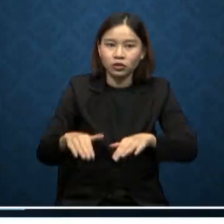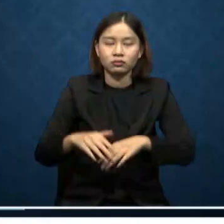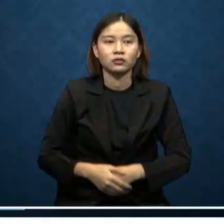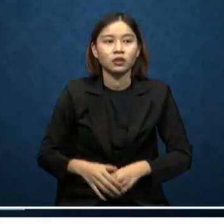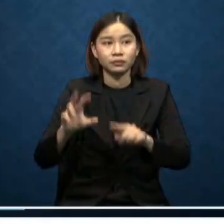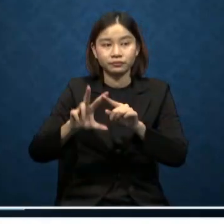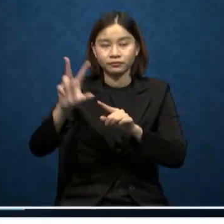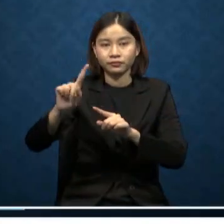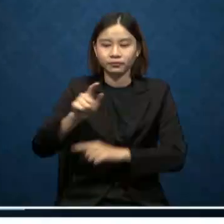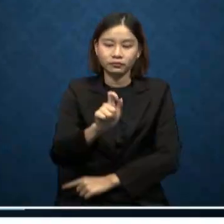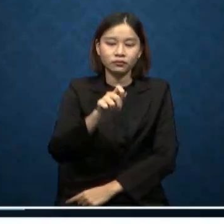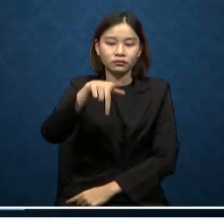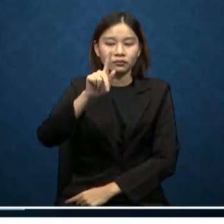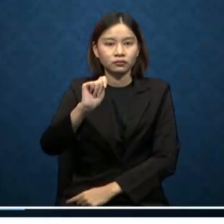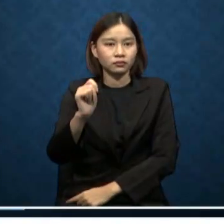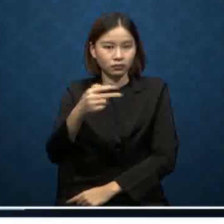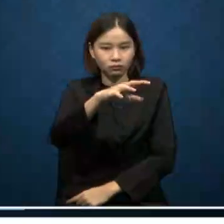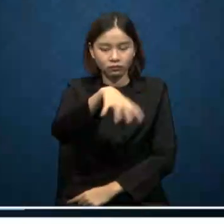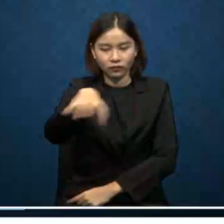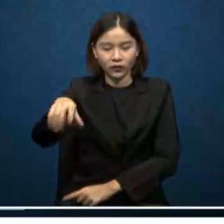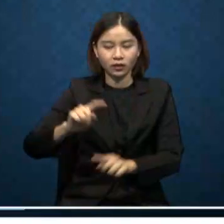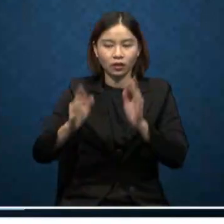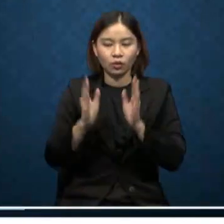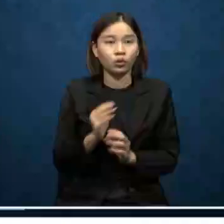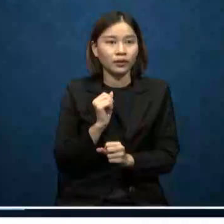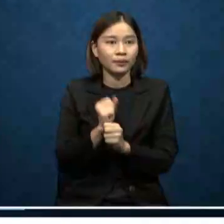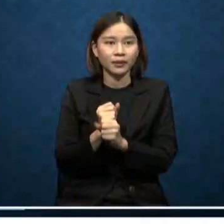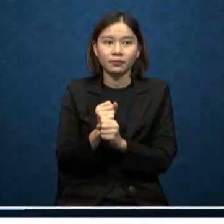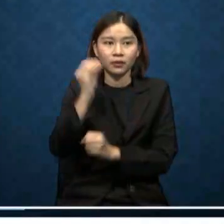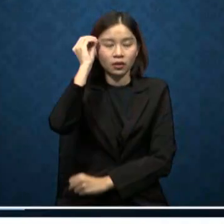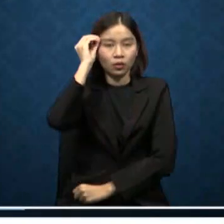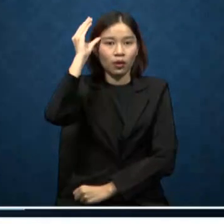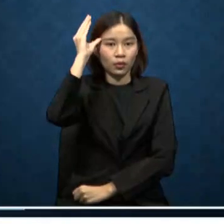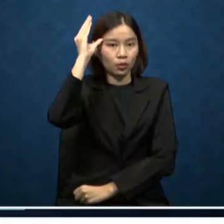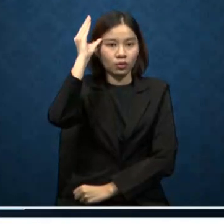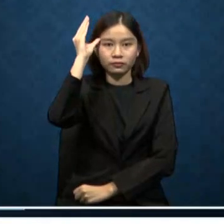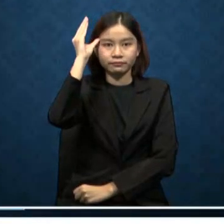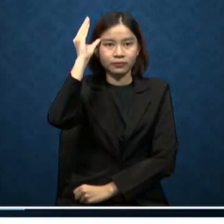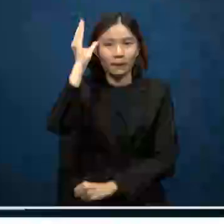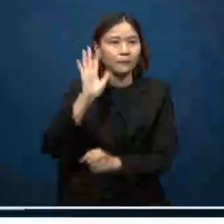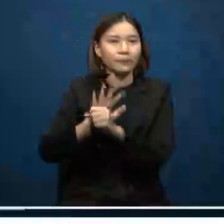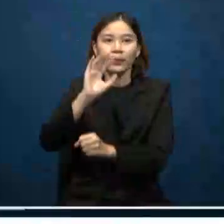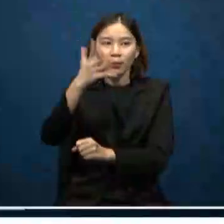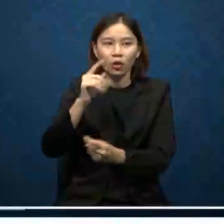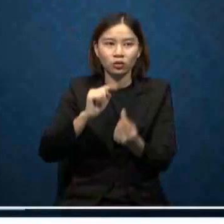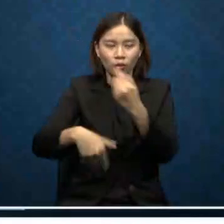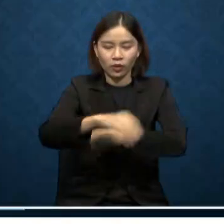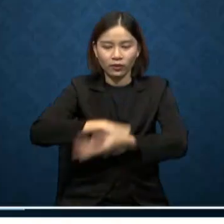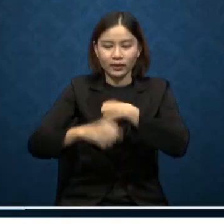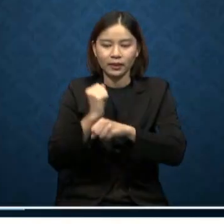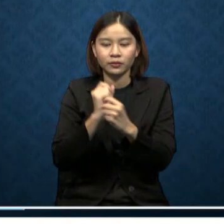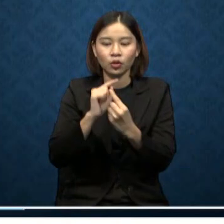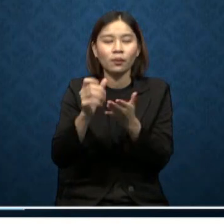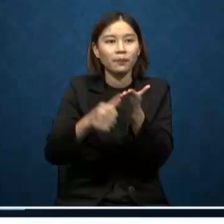ก็ 3องคกปก tiempo Kingsald จำหนูมาก ขาดเจ้าหน้ที่ที่มีความรู้เพีงพอ ในการแ lowsงานดานพระสี